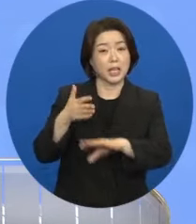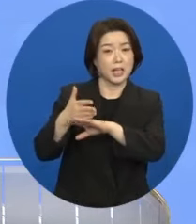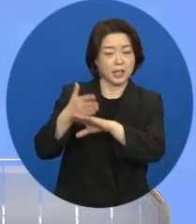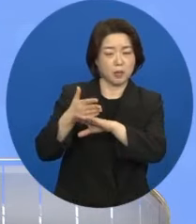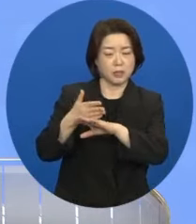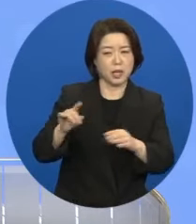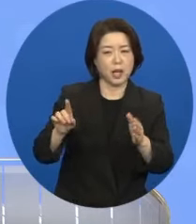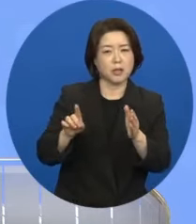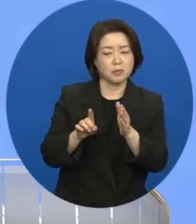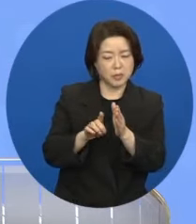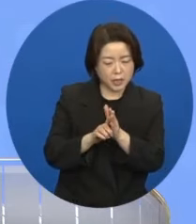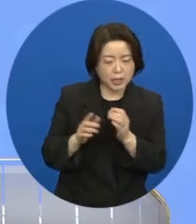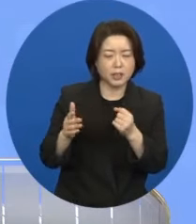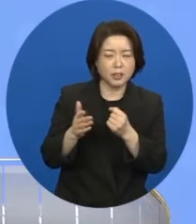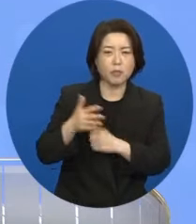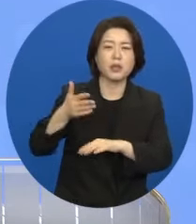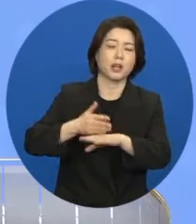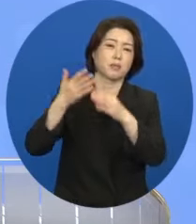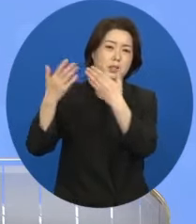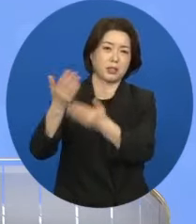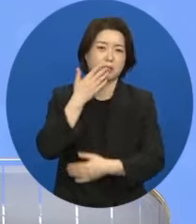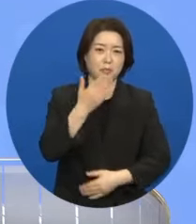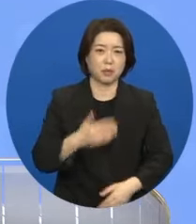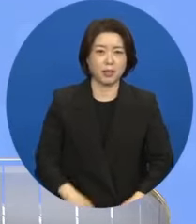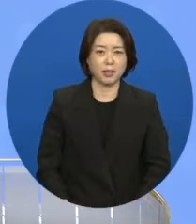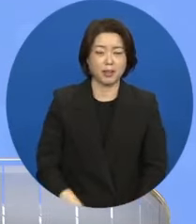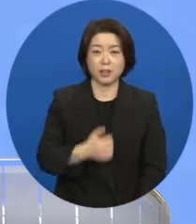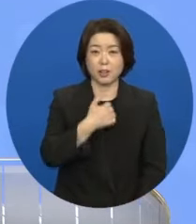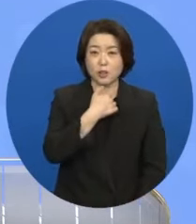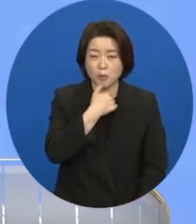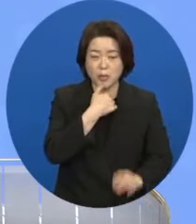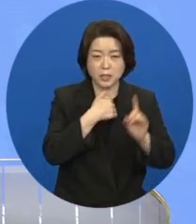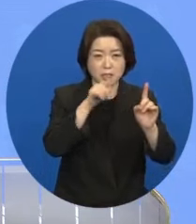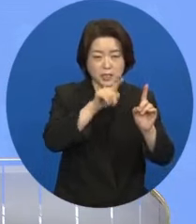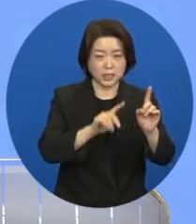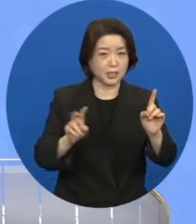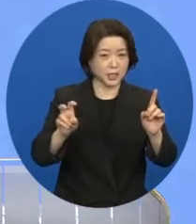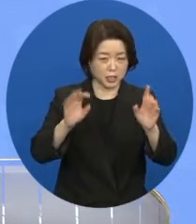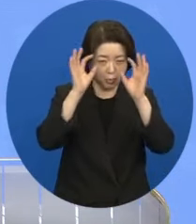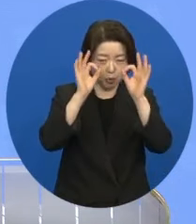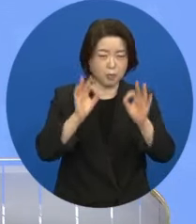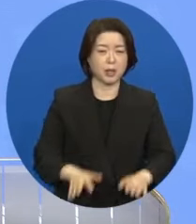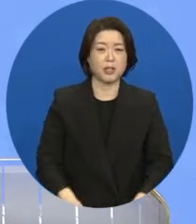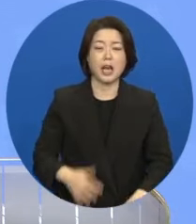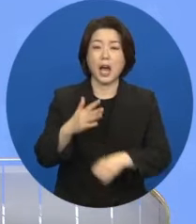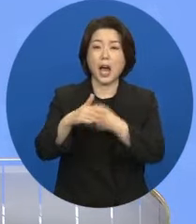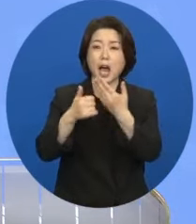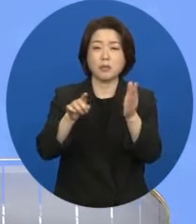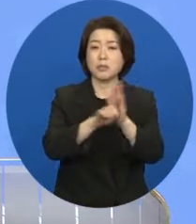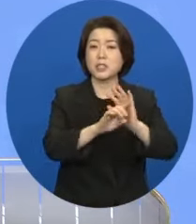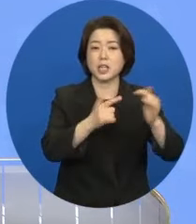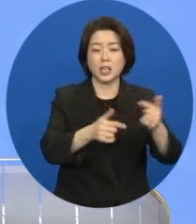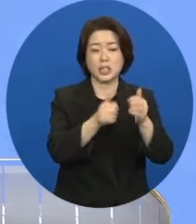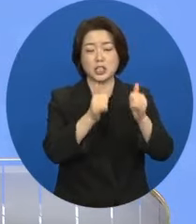것은 믿음에 또한 감사기 때문에 그래요 그래서 로마서 1장 21절에 보면 하나님을 안 믿는 자들에 대한 심판과 경고에 대한 말씀이